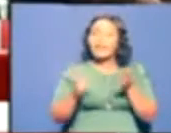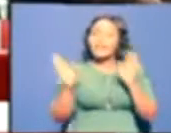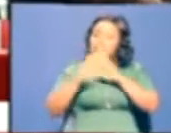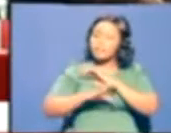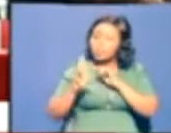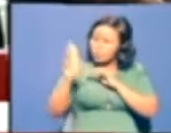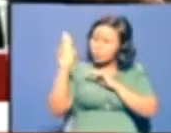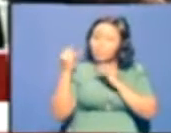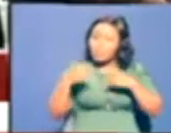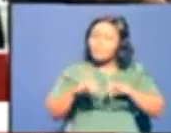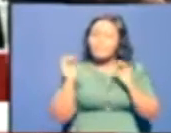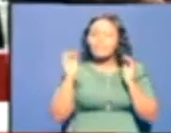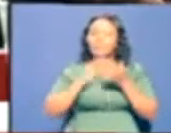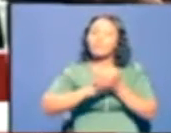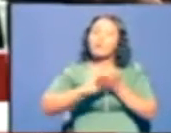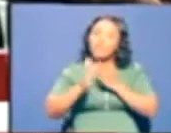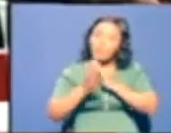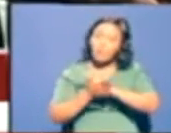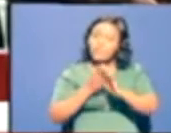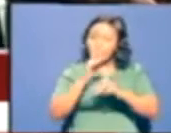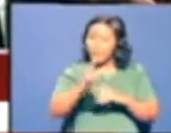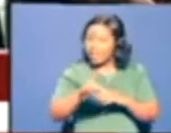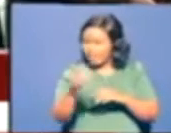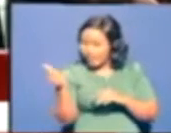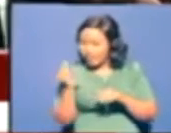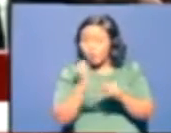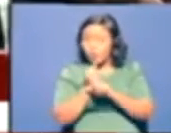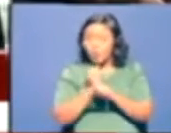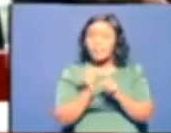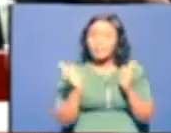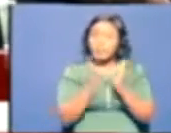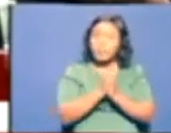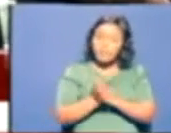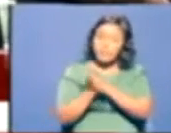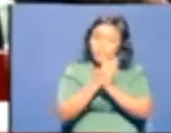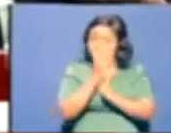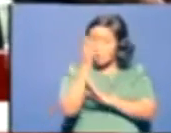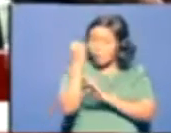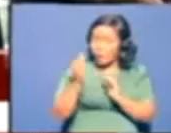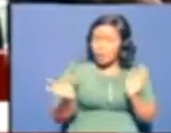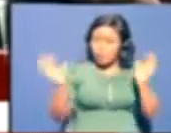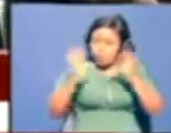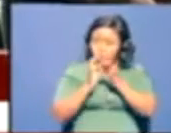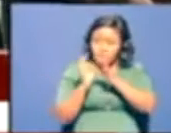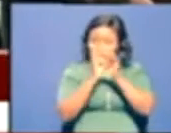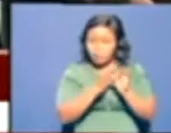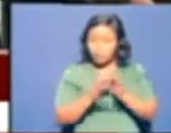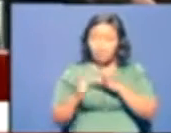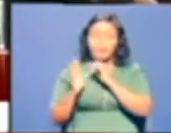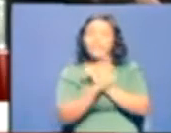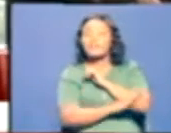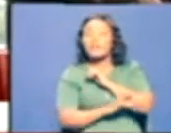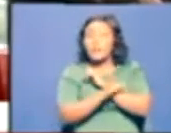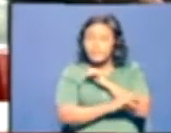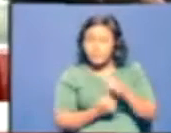of reconciling and working together for the sake of the unity of our country. As